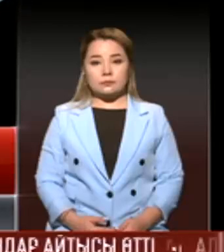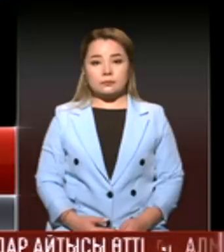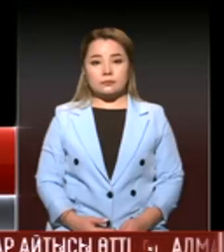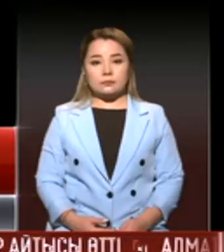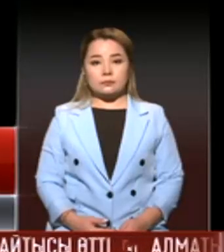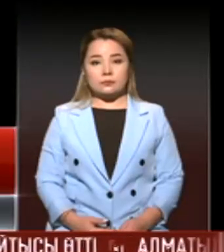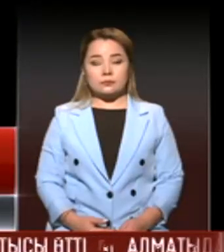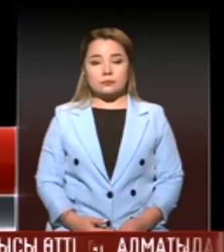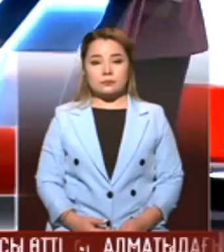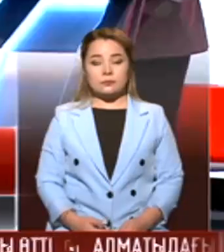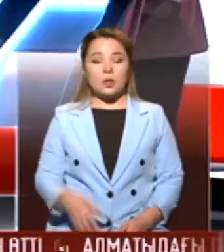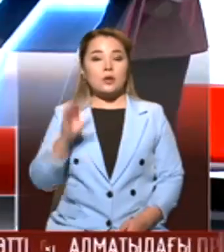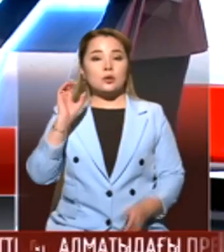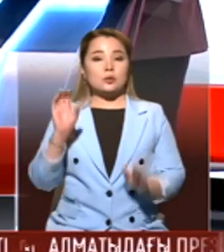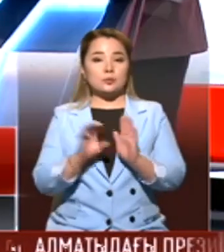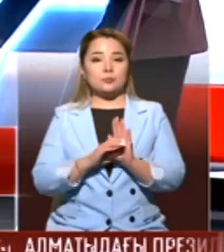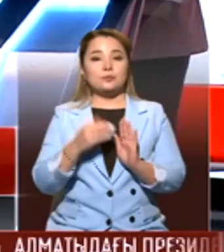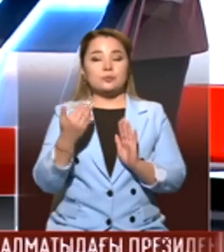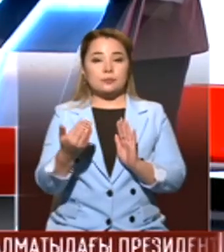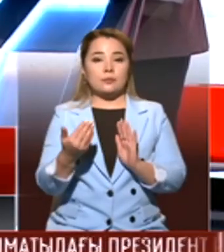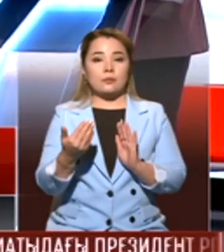Алло. Тыңдап тұрмыз сізді.